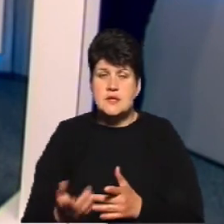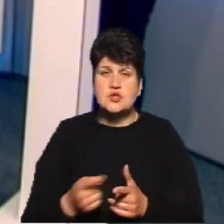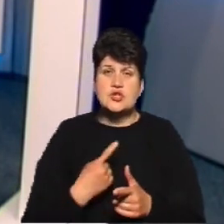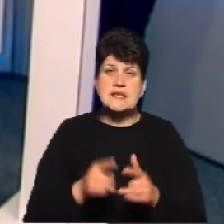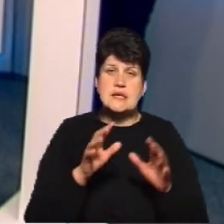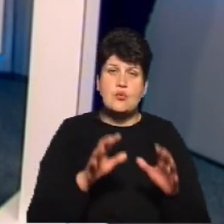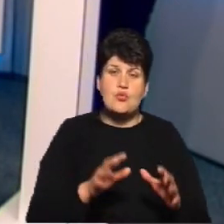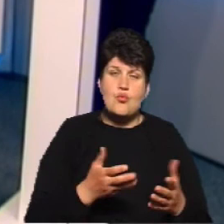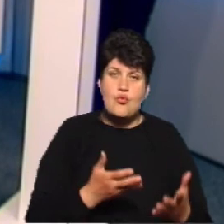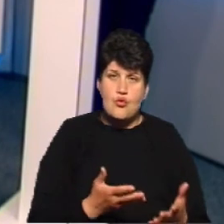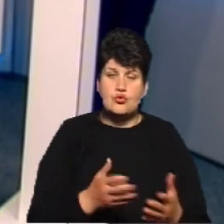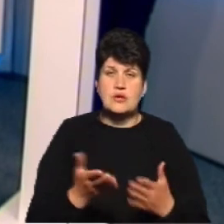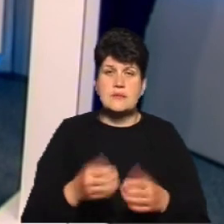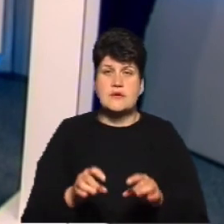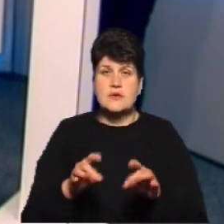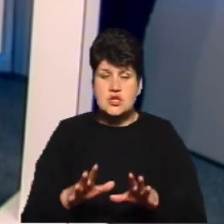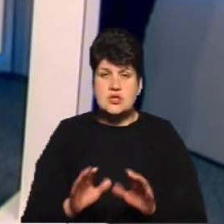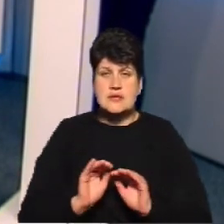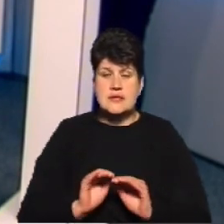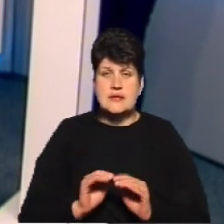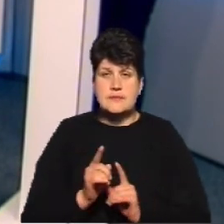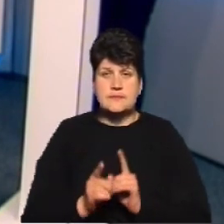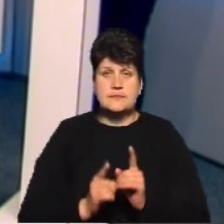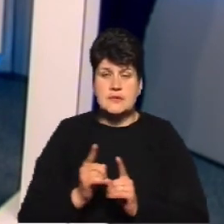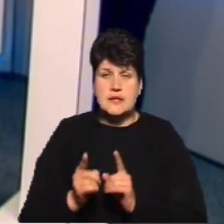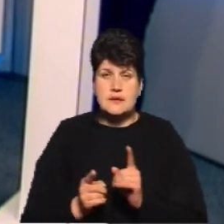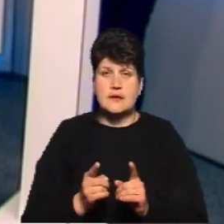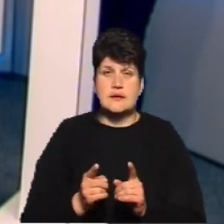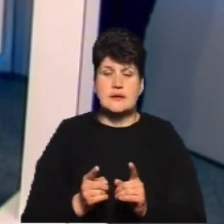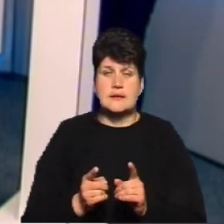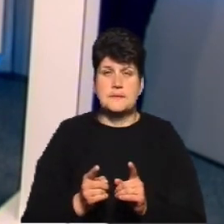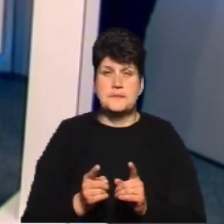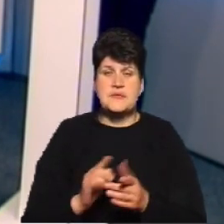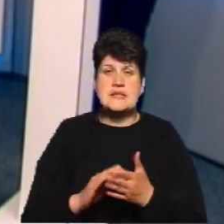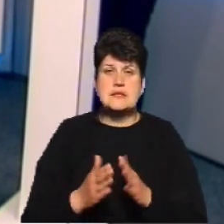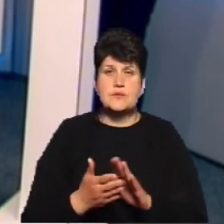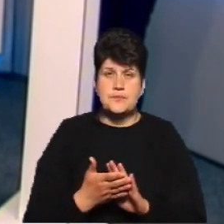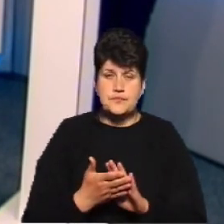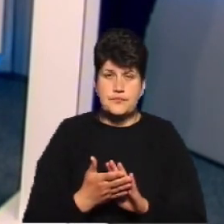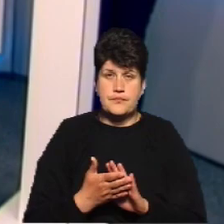врегулювали і зрушили з якоїсь такої нерухомої точки ситуації? По-перше, що